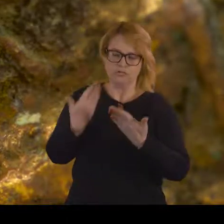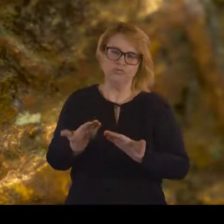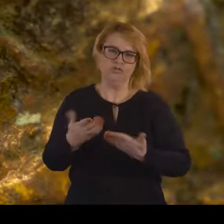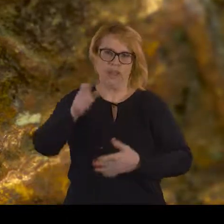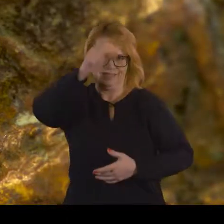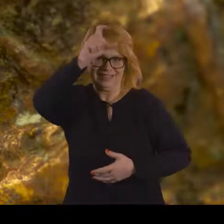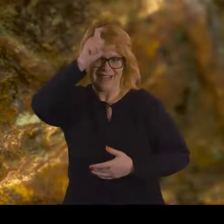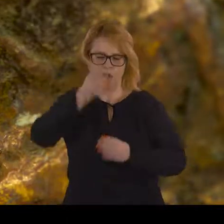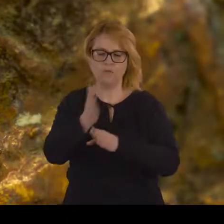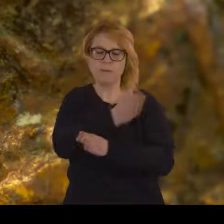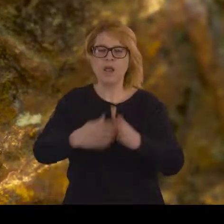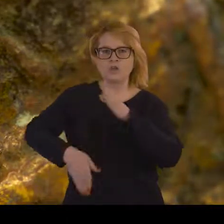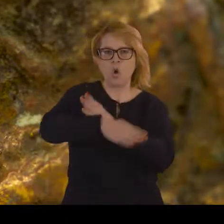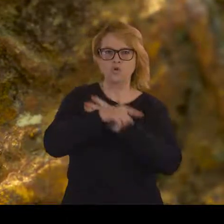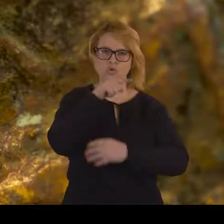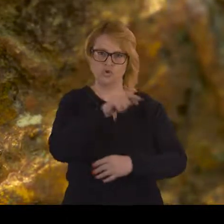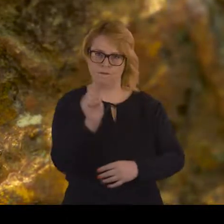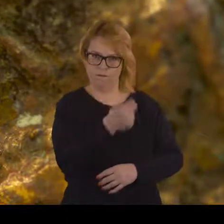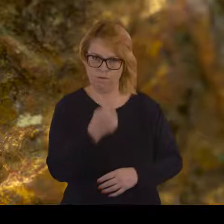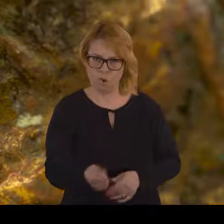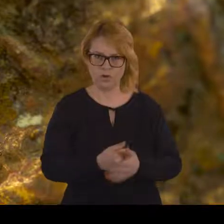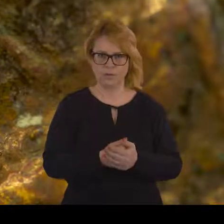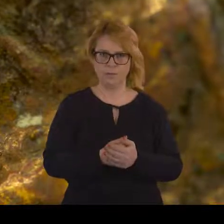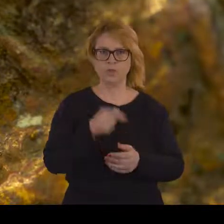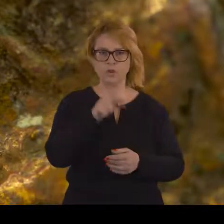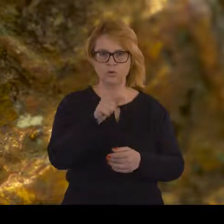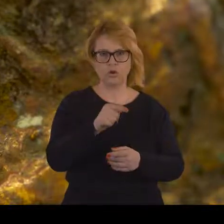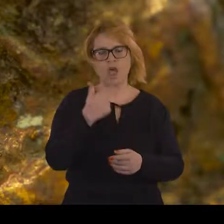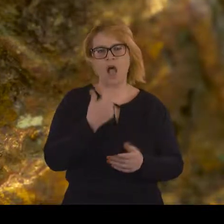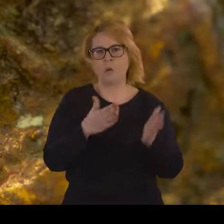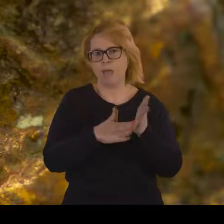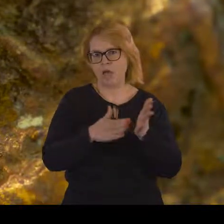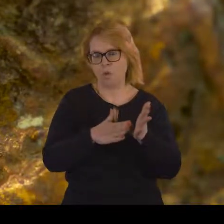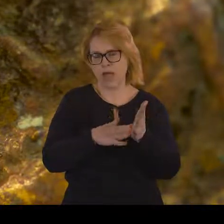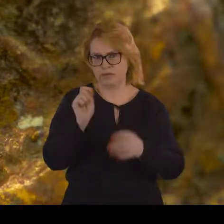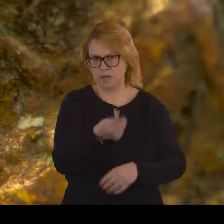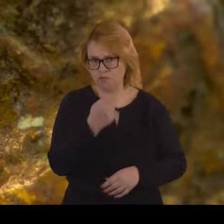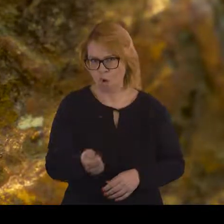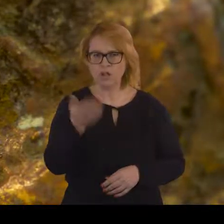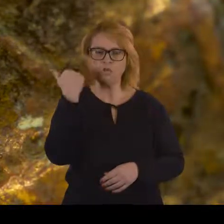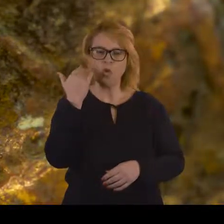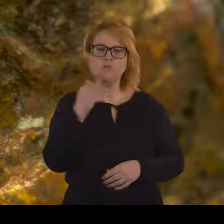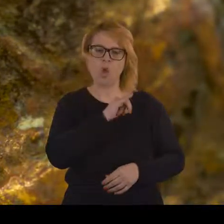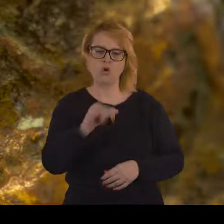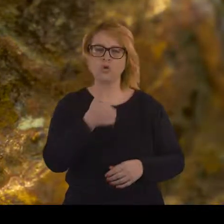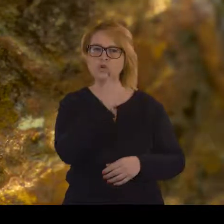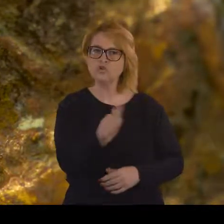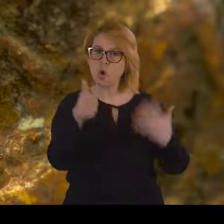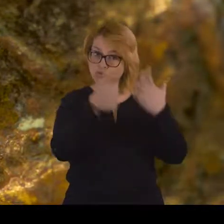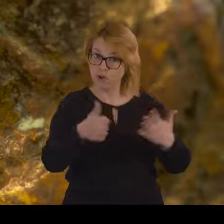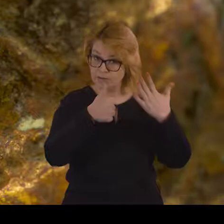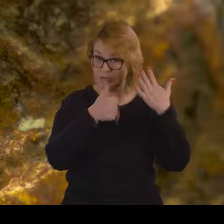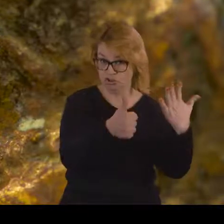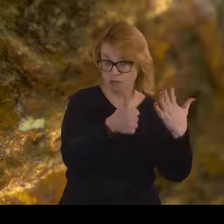jeho odchodom do vojny. Jedná sa o markomanské vojny, ktoré sa odohrali v rokoch 166